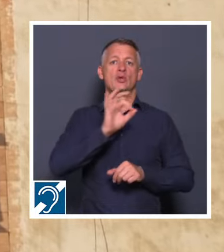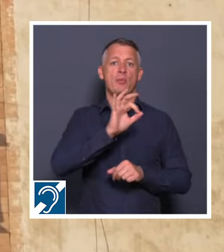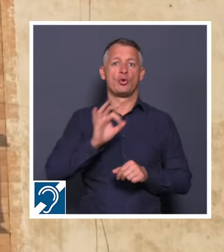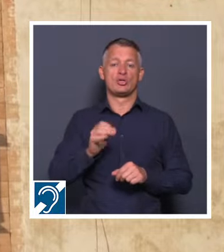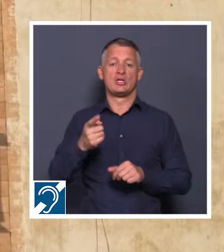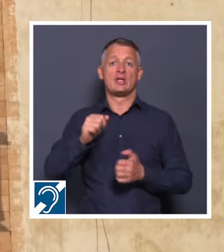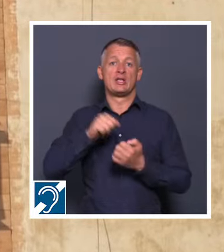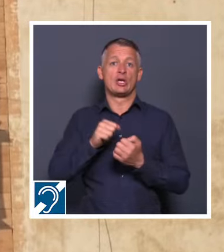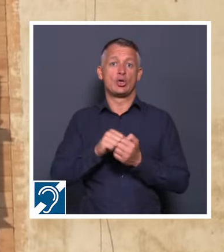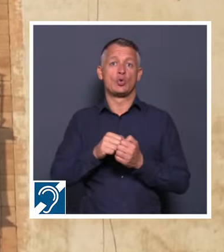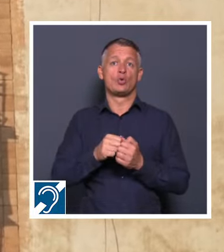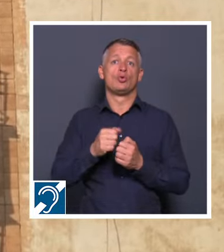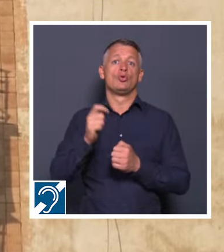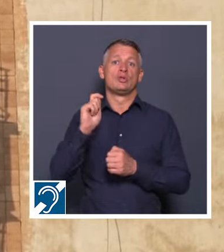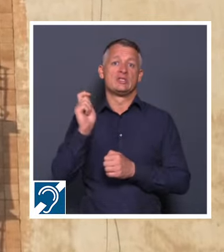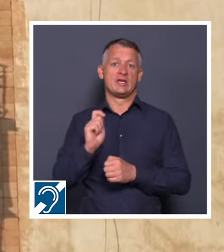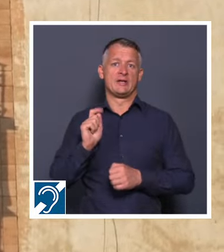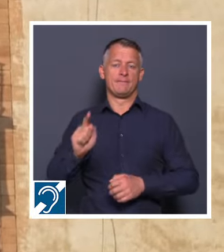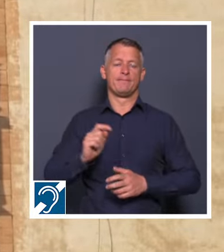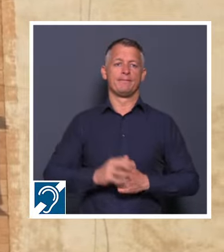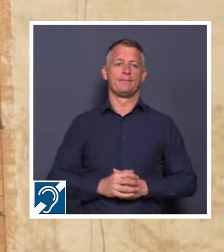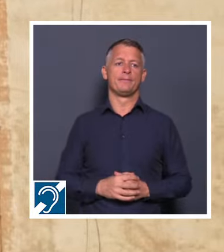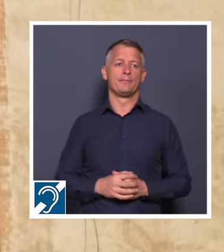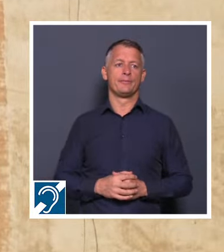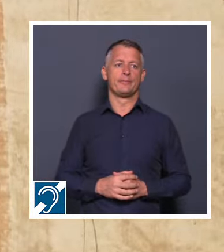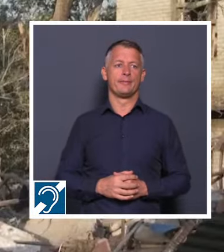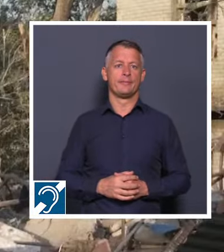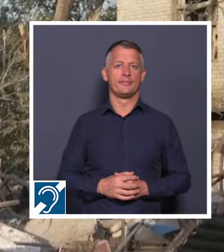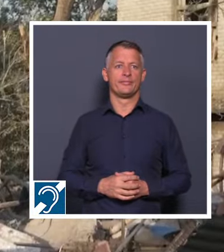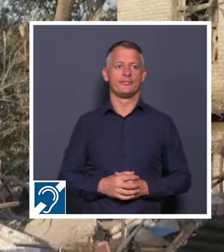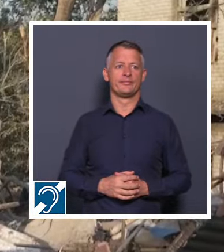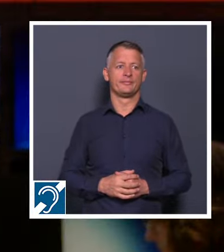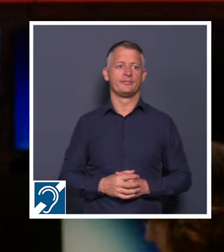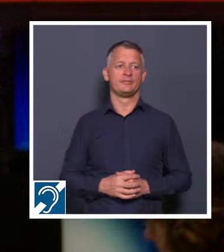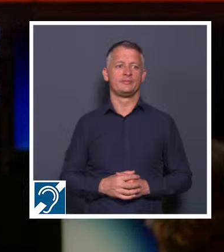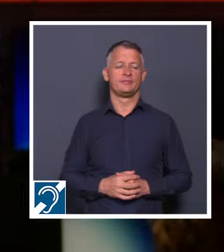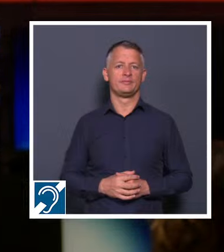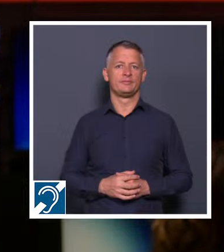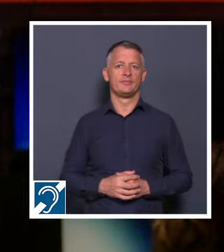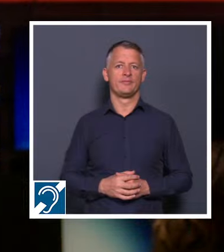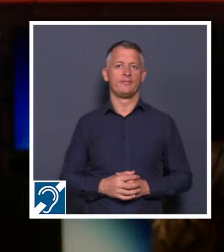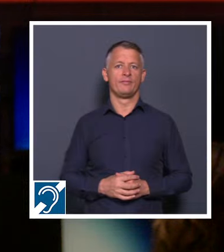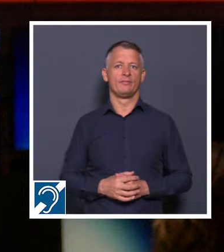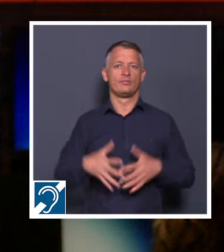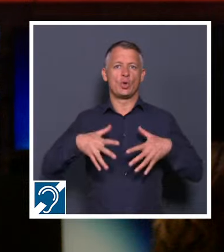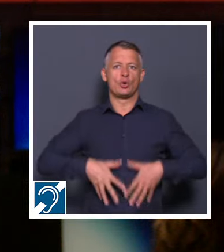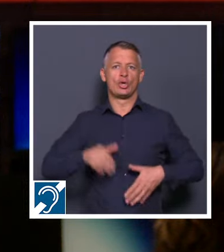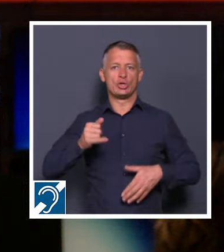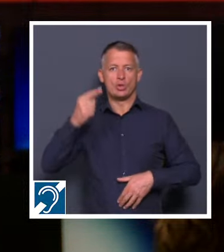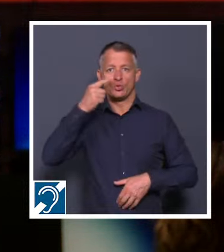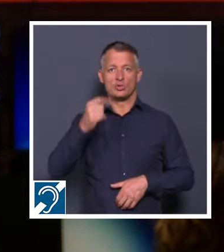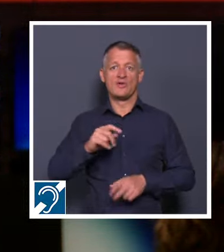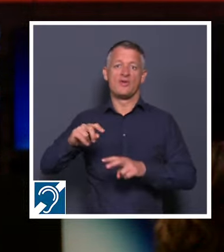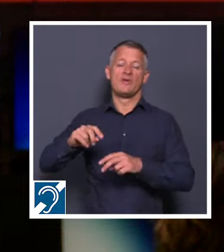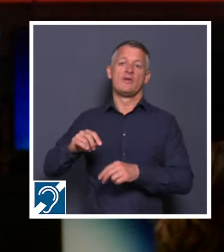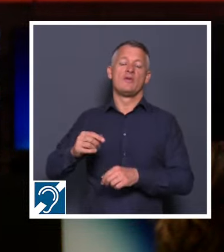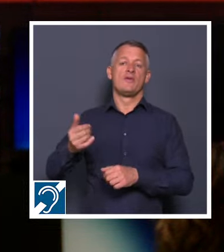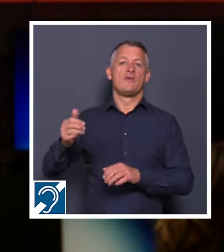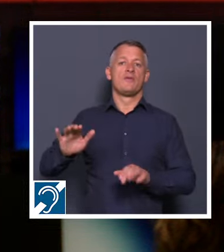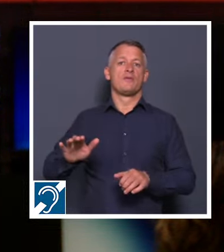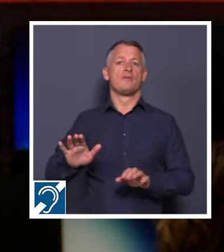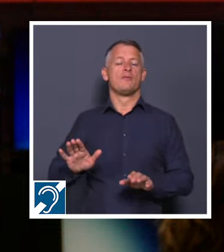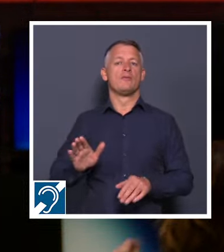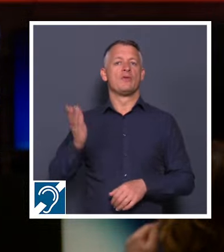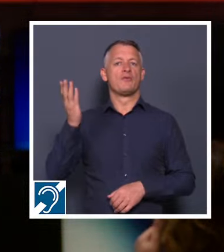teritoriul național. În Ucraina și Rusia, venirea toamnei înseamnă